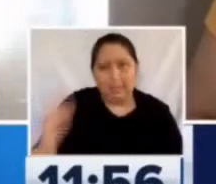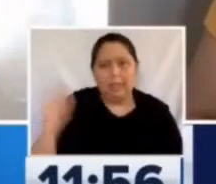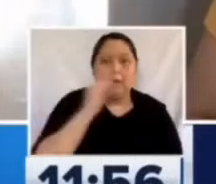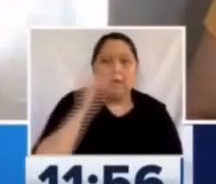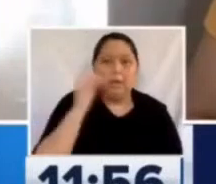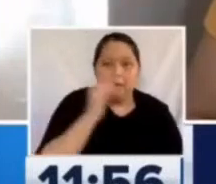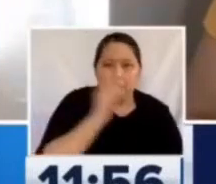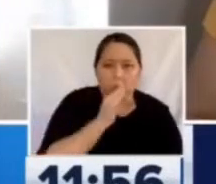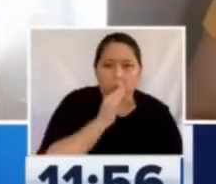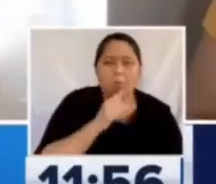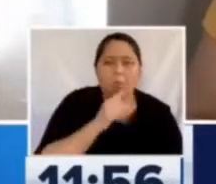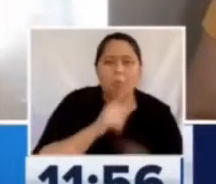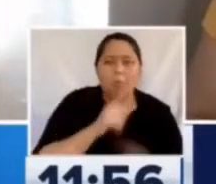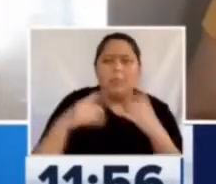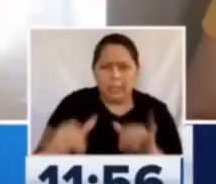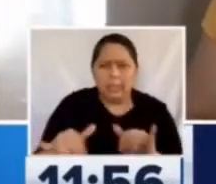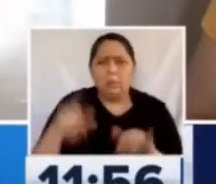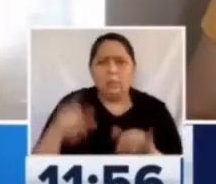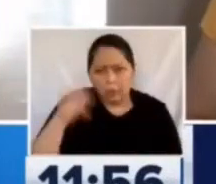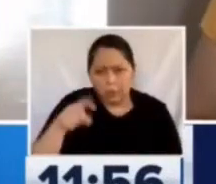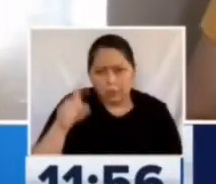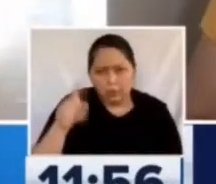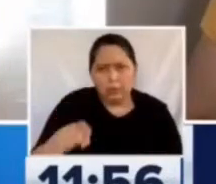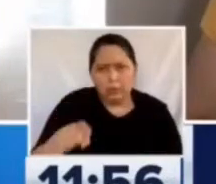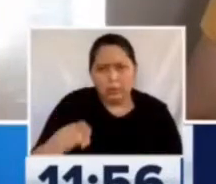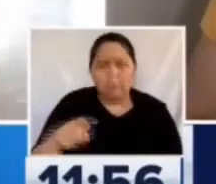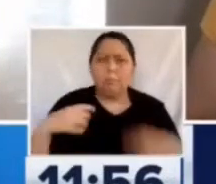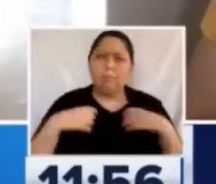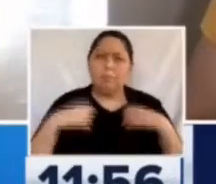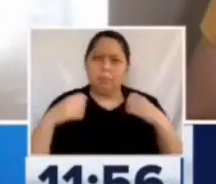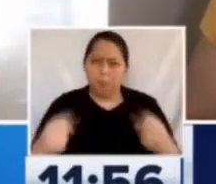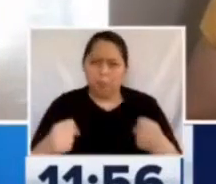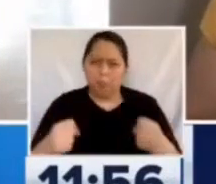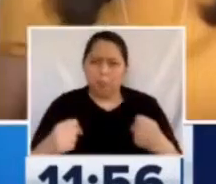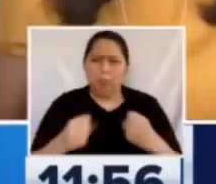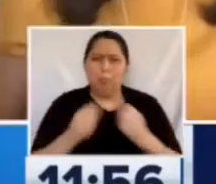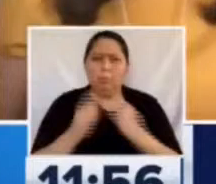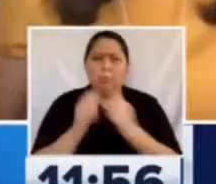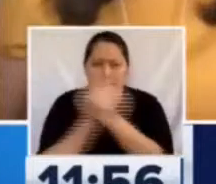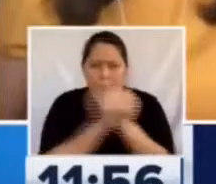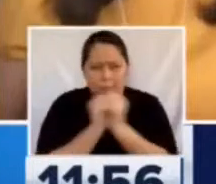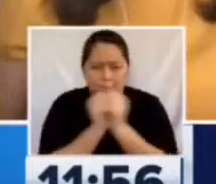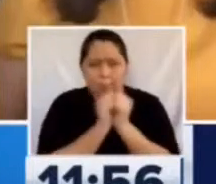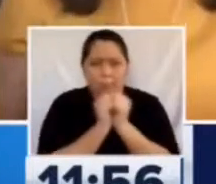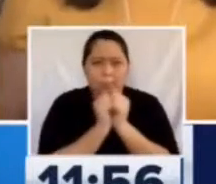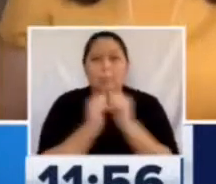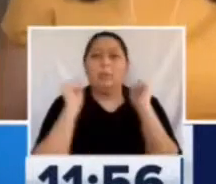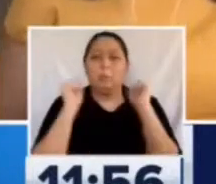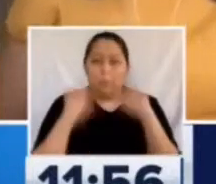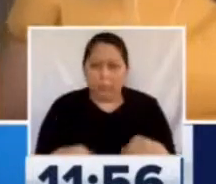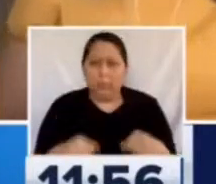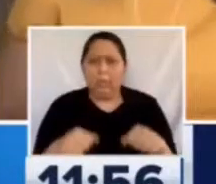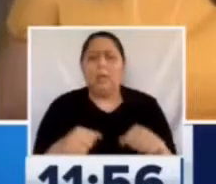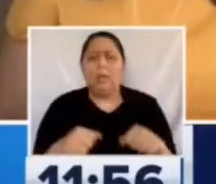makakausap. Magandang umaga po sa kababayan nating si Queenie Laude. Kumusta po ang lagay nyo dyan sa France?